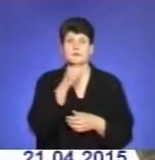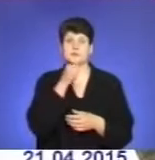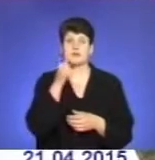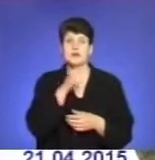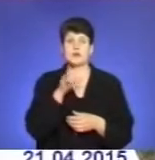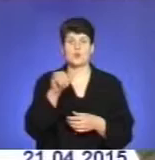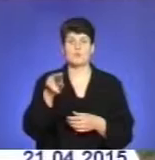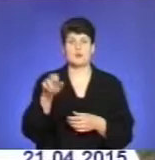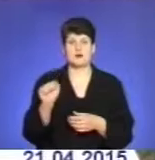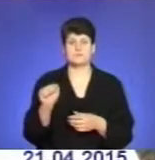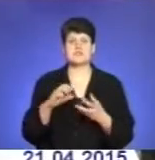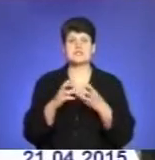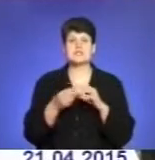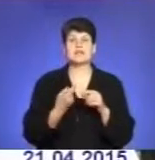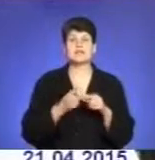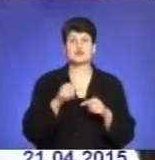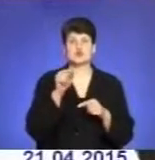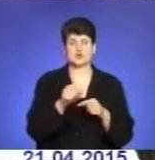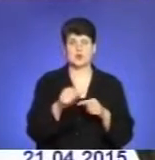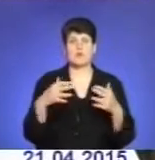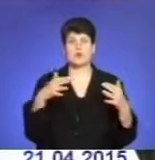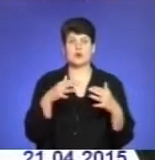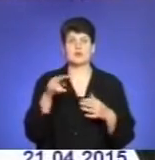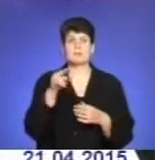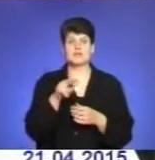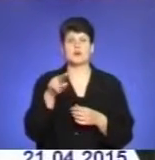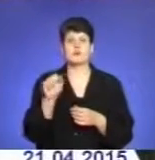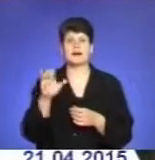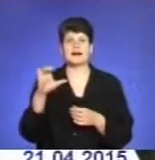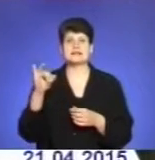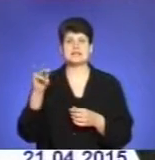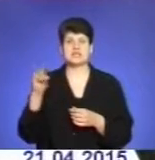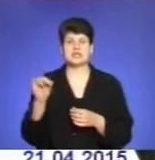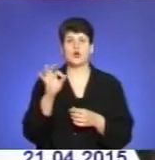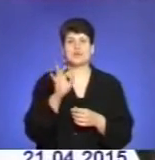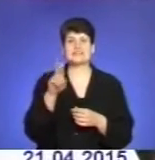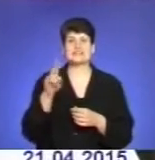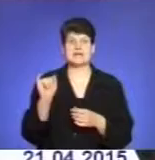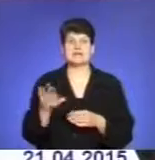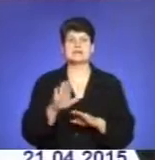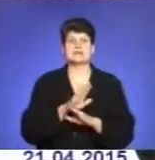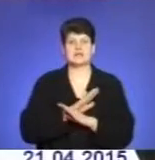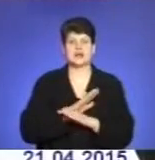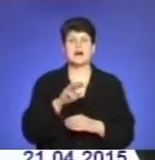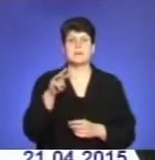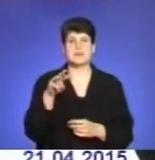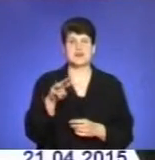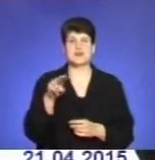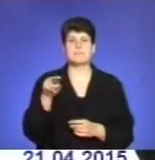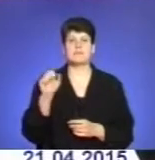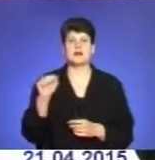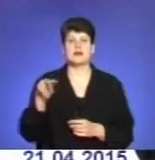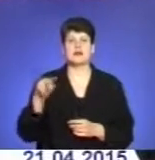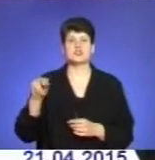В результаті цього бою Петро Пасічний та Олег Центнарський загинули, а Марія Пальчак сама